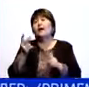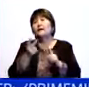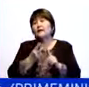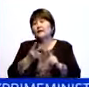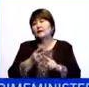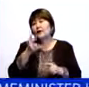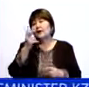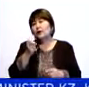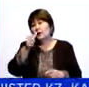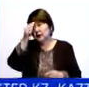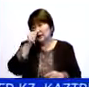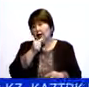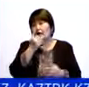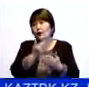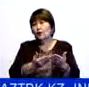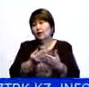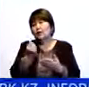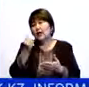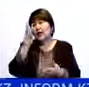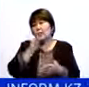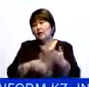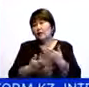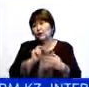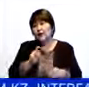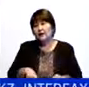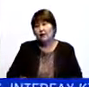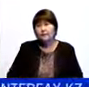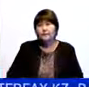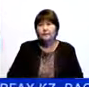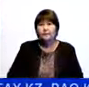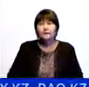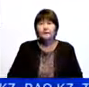екіншісіне 200 айлық есептік көрсеткіш көлемінде айыппұл салынды.